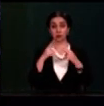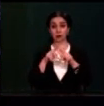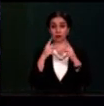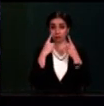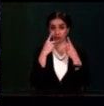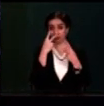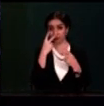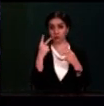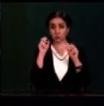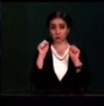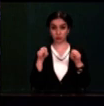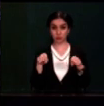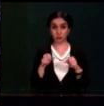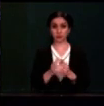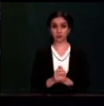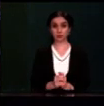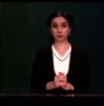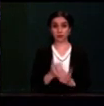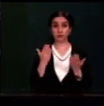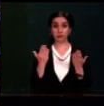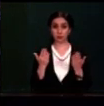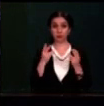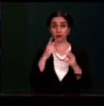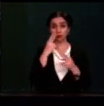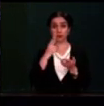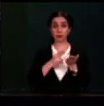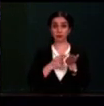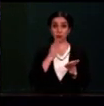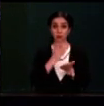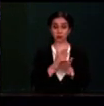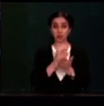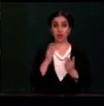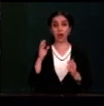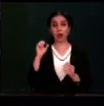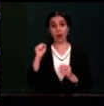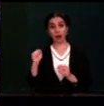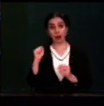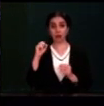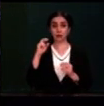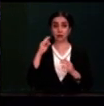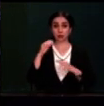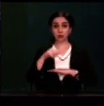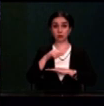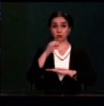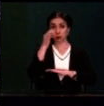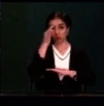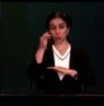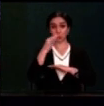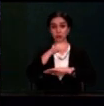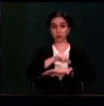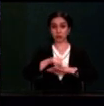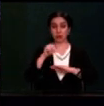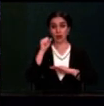ravshan ko'rinib turibdi. Demak, teoremamiz isbotlandi. A to'g'ri chiziq uchburchak AHB